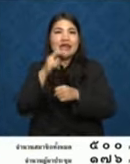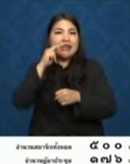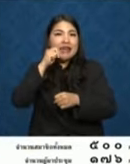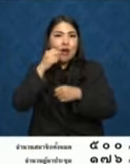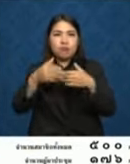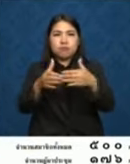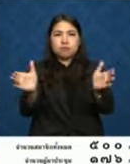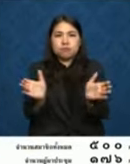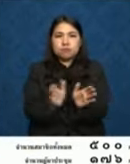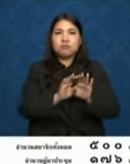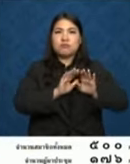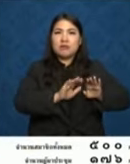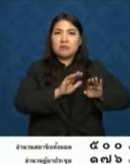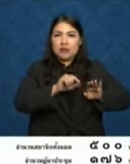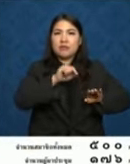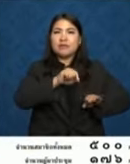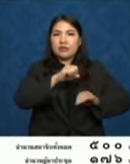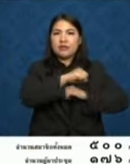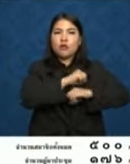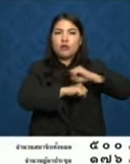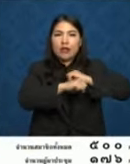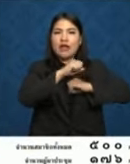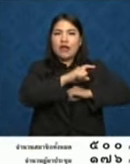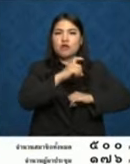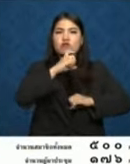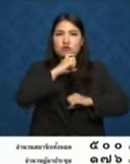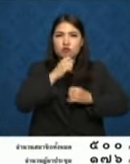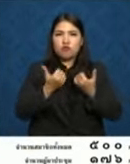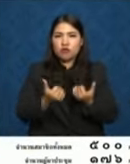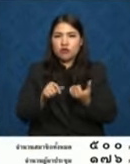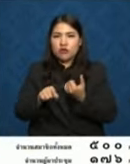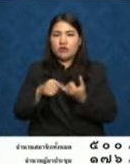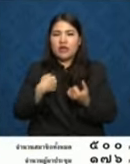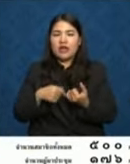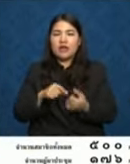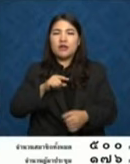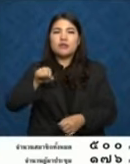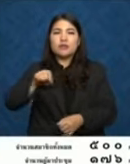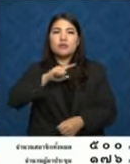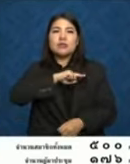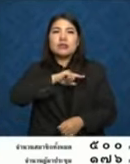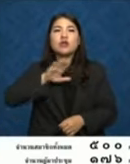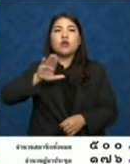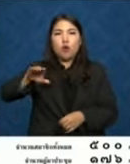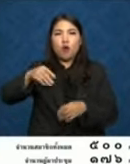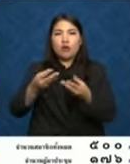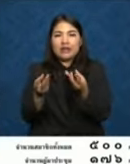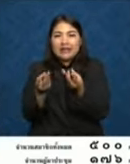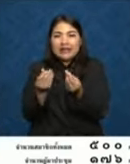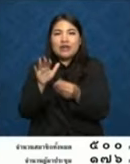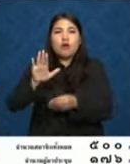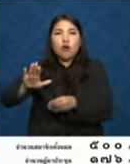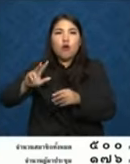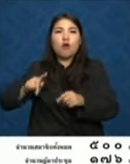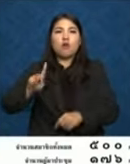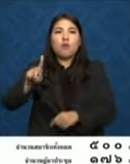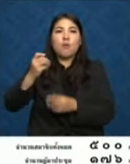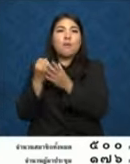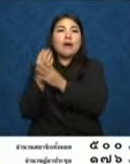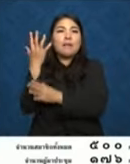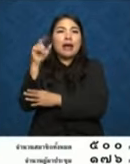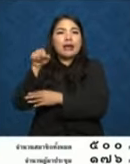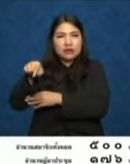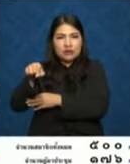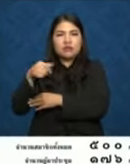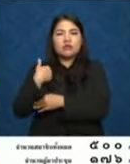มู่9ตำบลคลองไผ่อำเภอสีคิ้วนะครับซึ่งอยู่ในพื้นที่ป่าไม้วันนี้ผมจึงขอความอนุเคราะห์ไปยังกรมป่าไม้ที่8นครราชสี